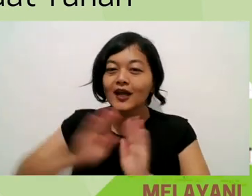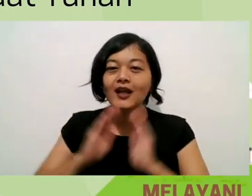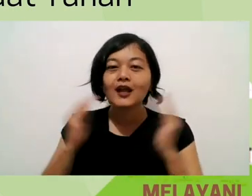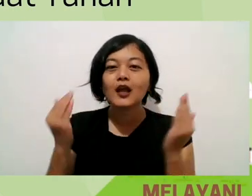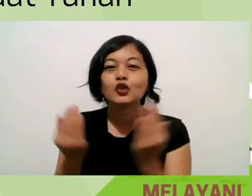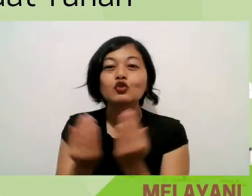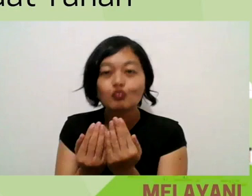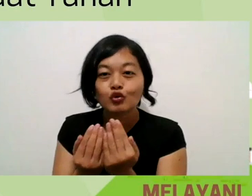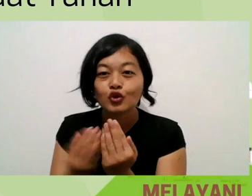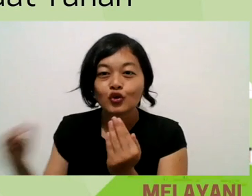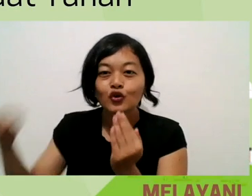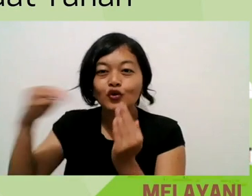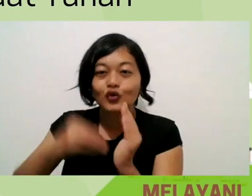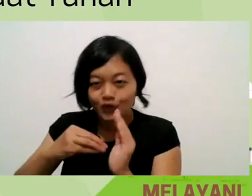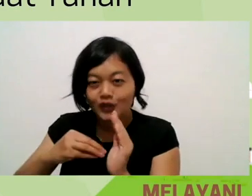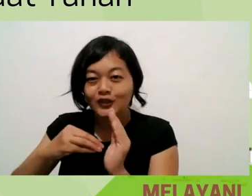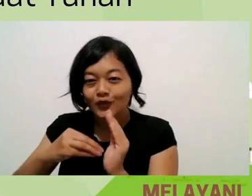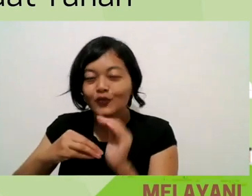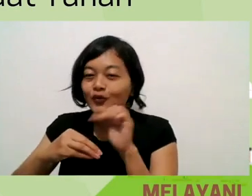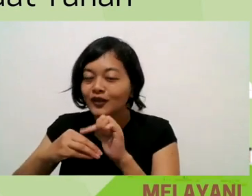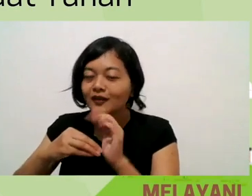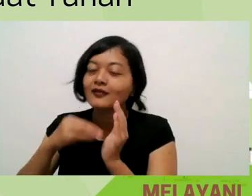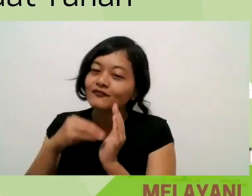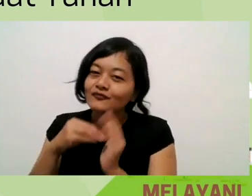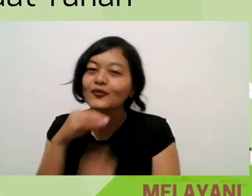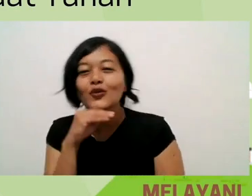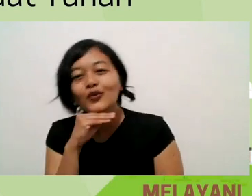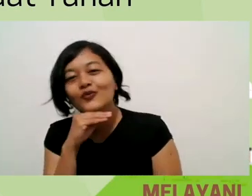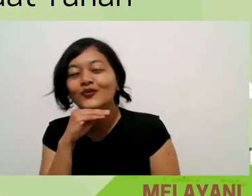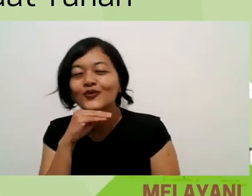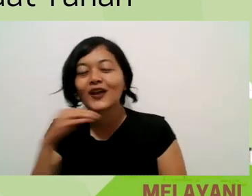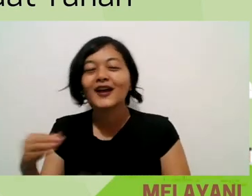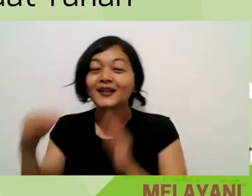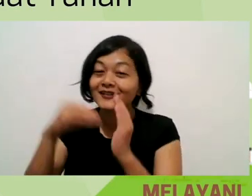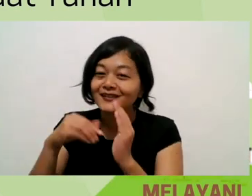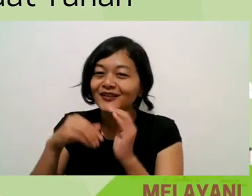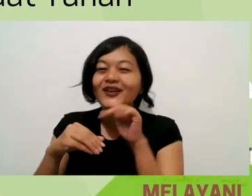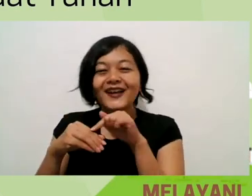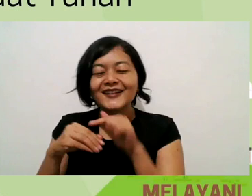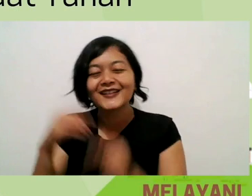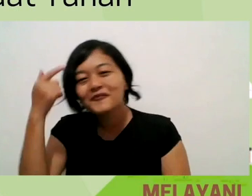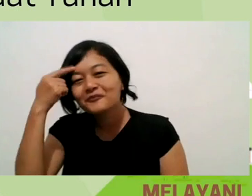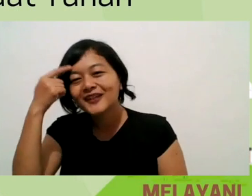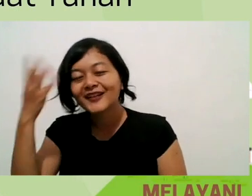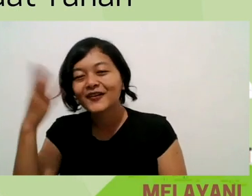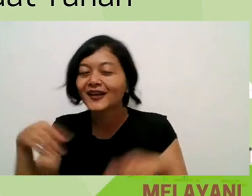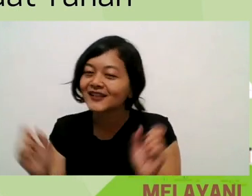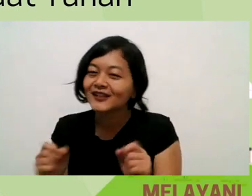hari ia menengadah dan memerhatikan sinar di puncak sumur itu.